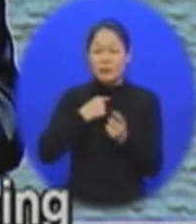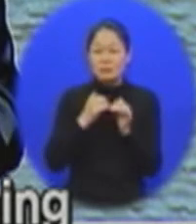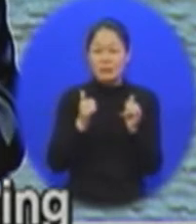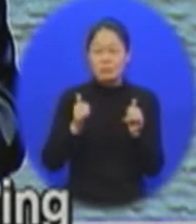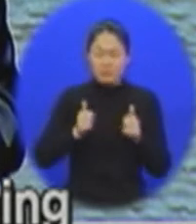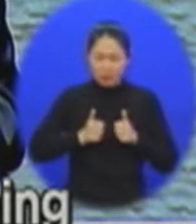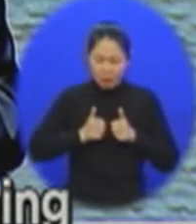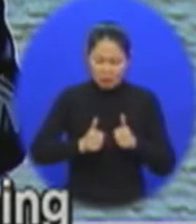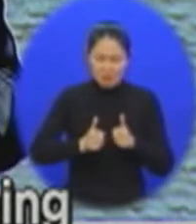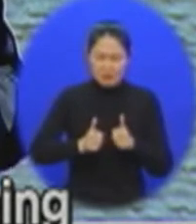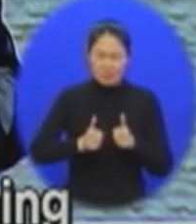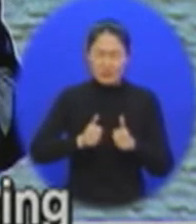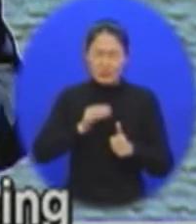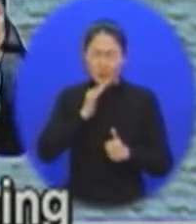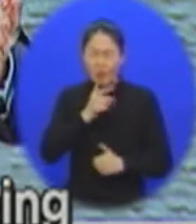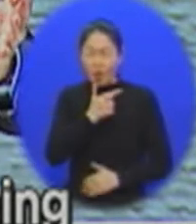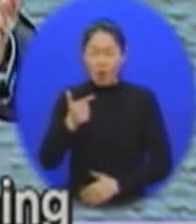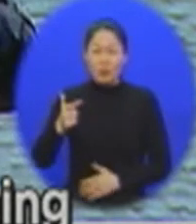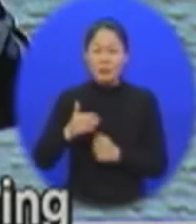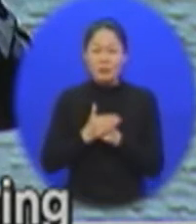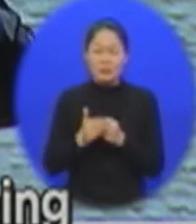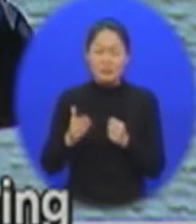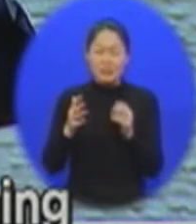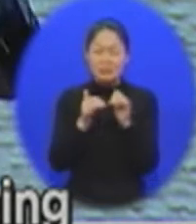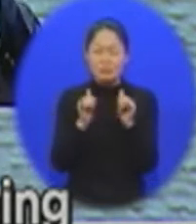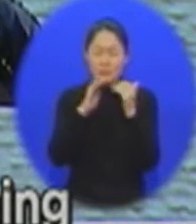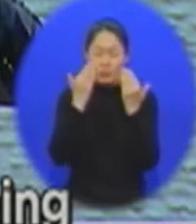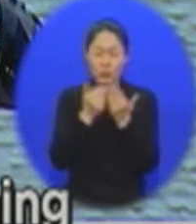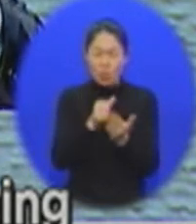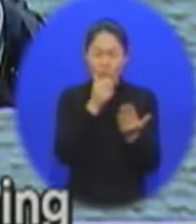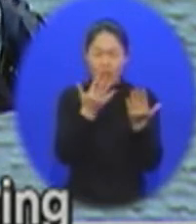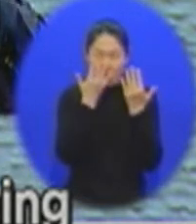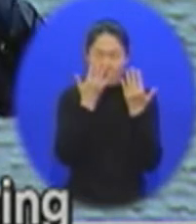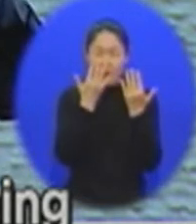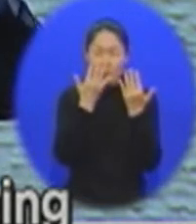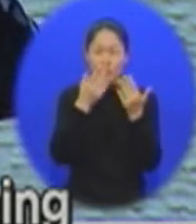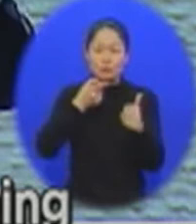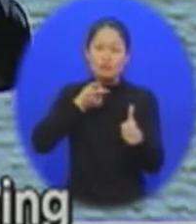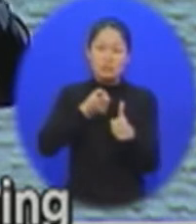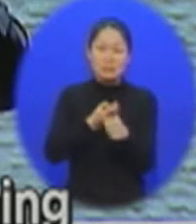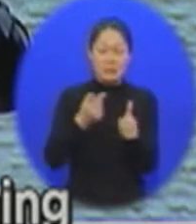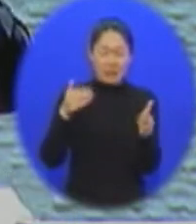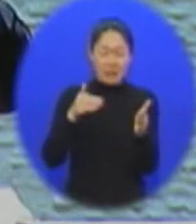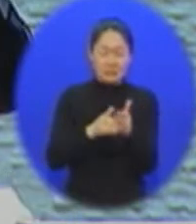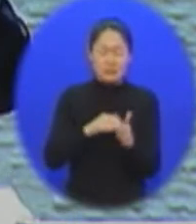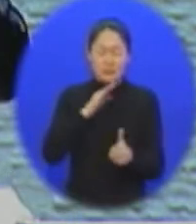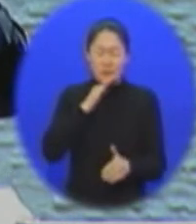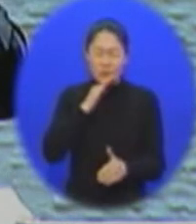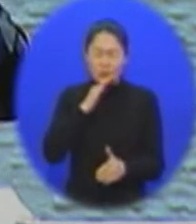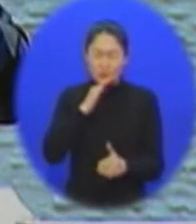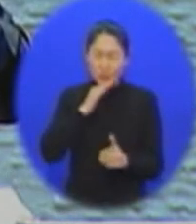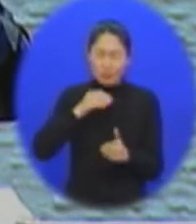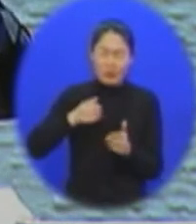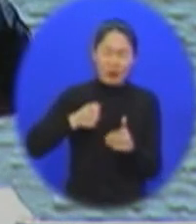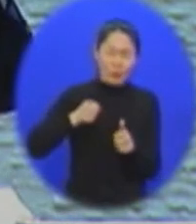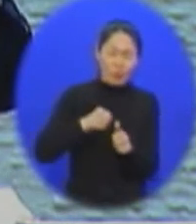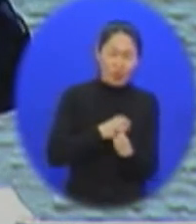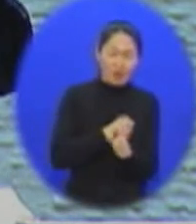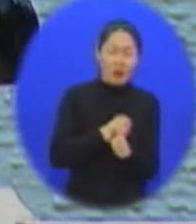얼마나 대단했는지 사람들을 옥에 가두고 죽이기까지 하는 과격하고 사납고